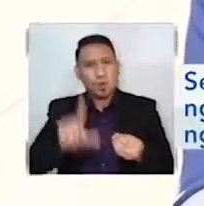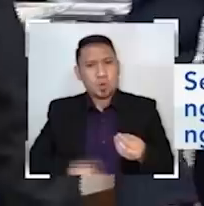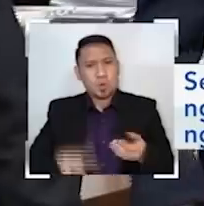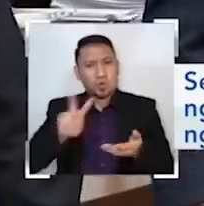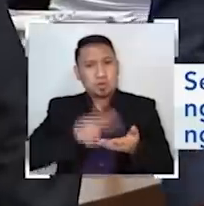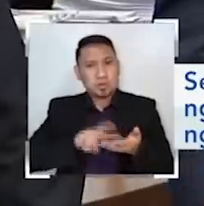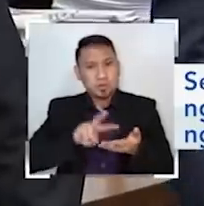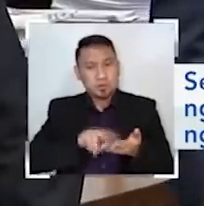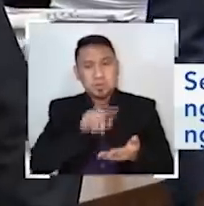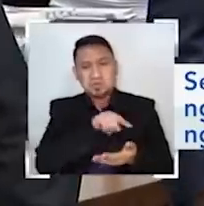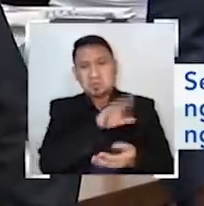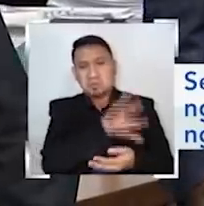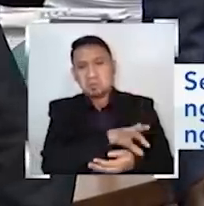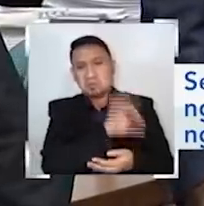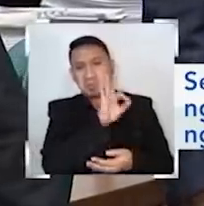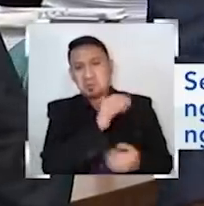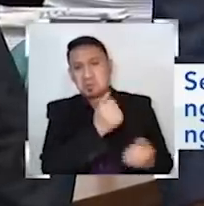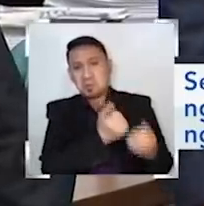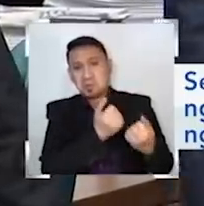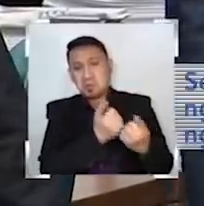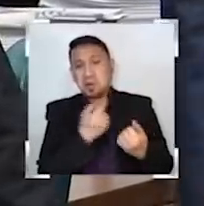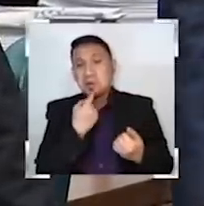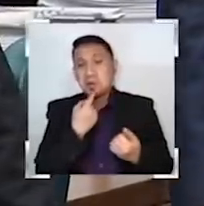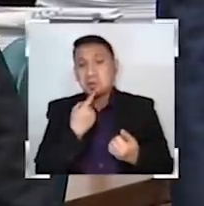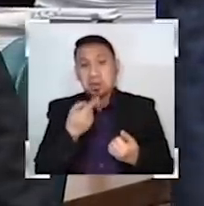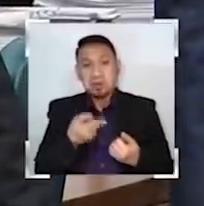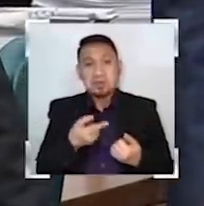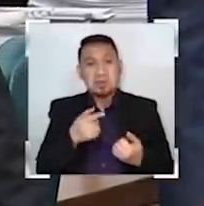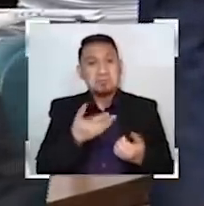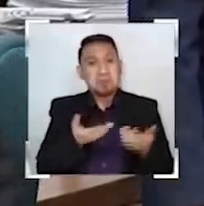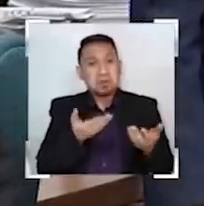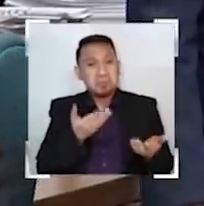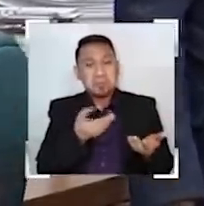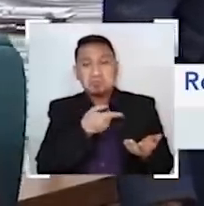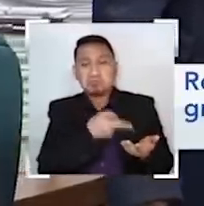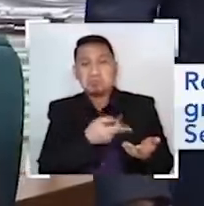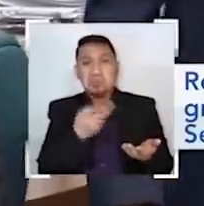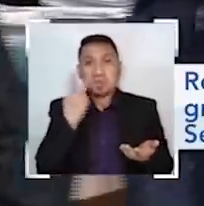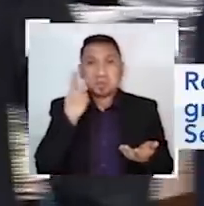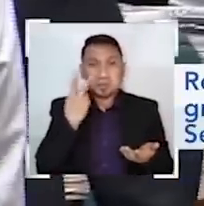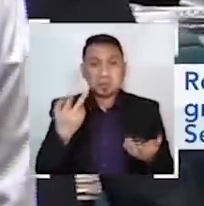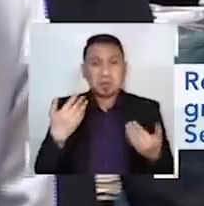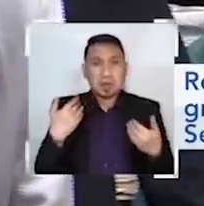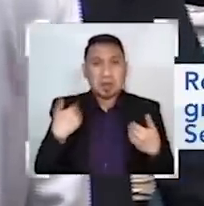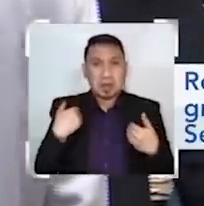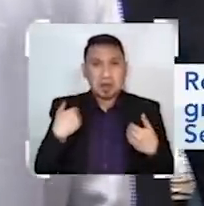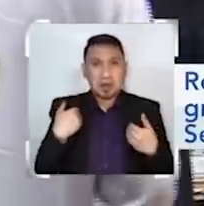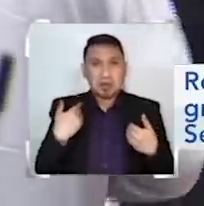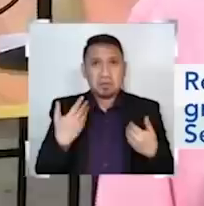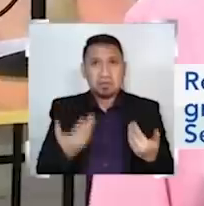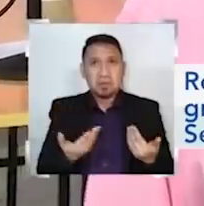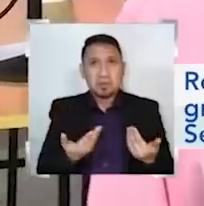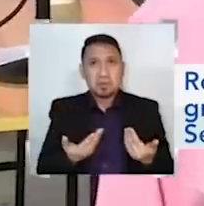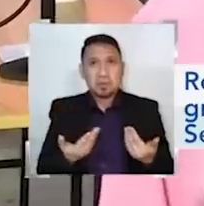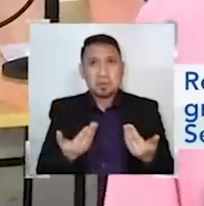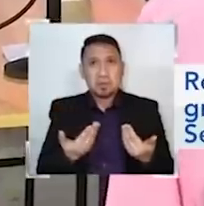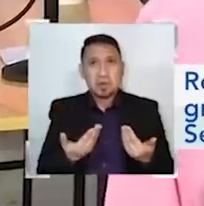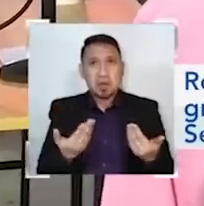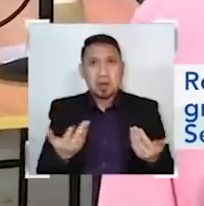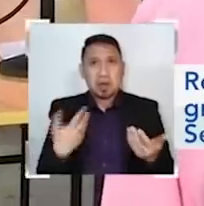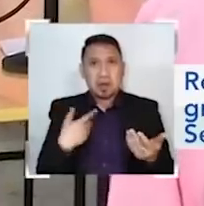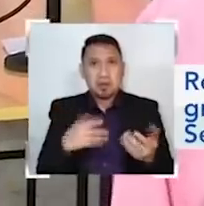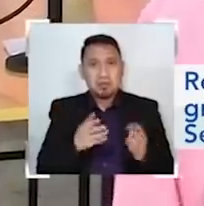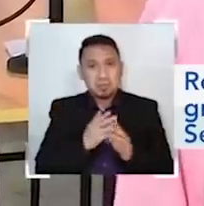Alvarez, sinabi ng dating House Speaker na makikita na raw na may traction ang kampanya ni Robredo. Ayon naman